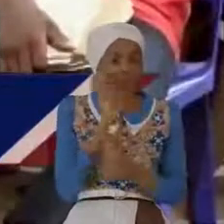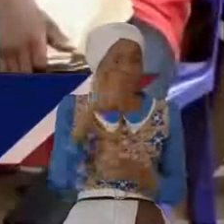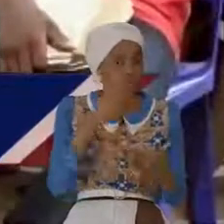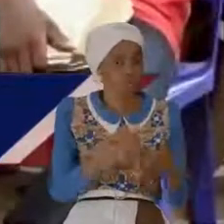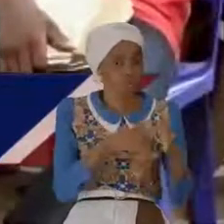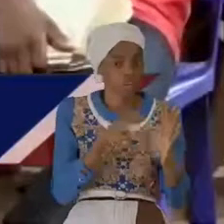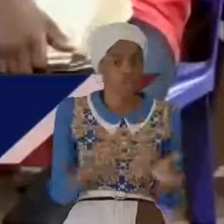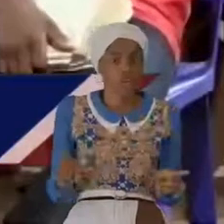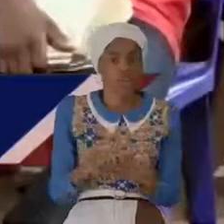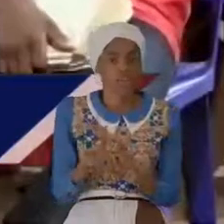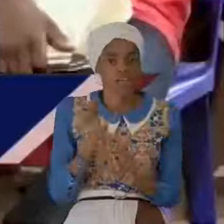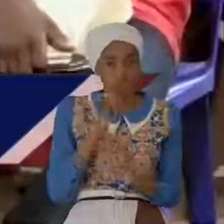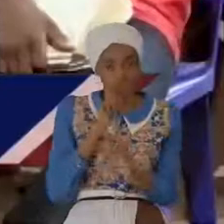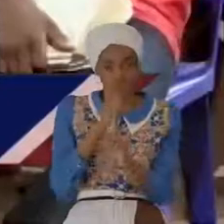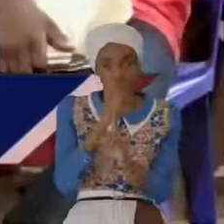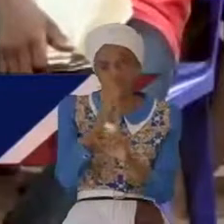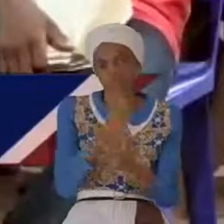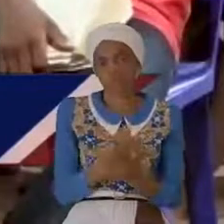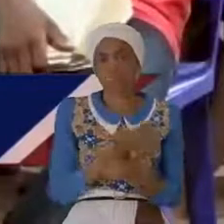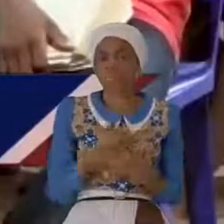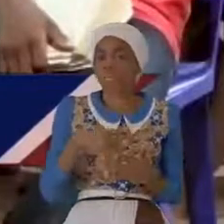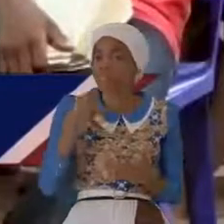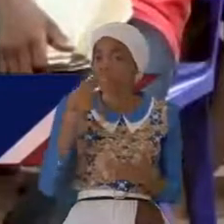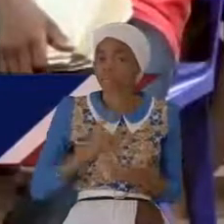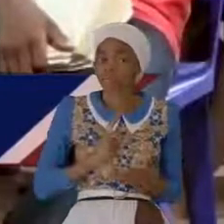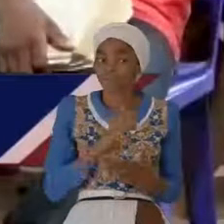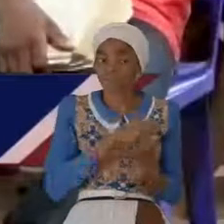toi-même. Et puis il nous dit au